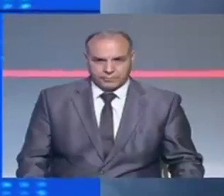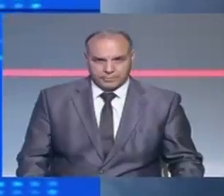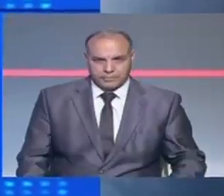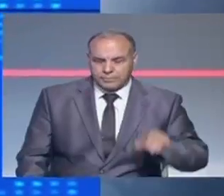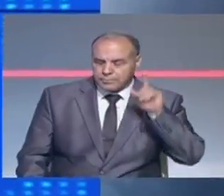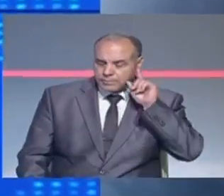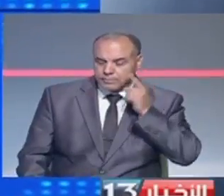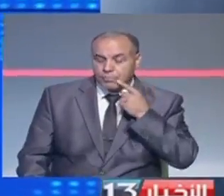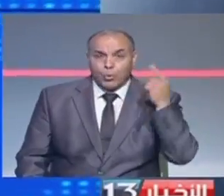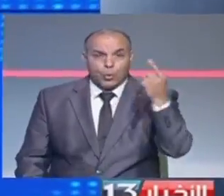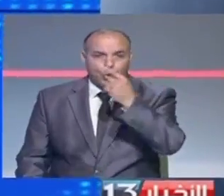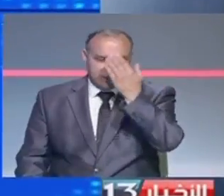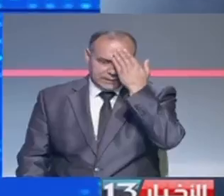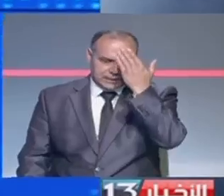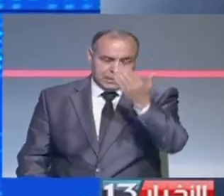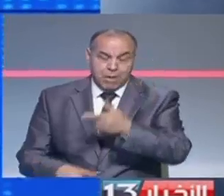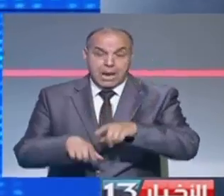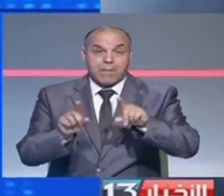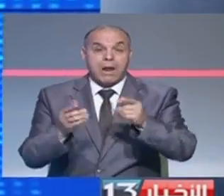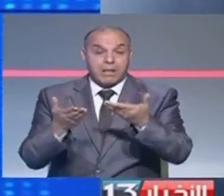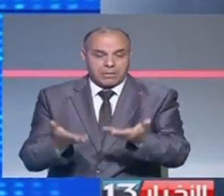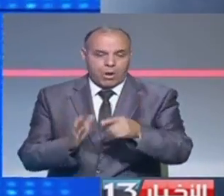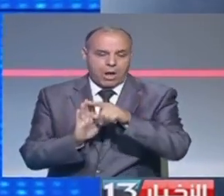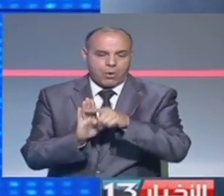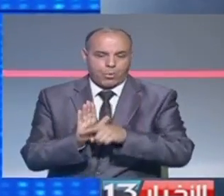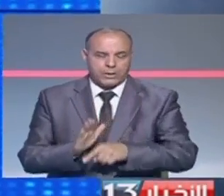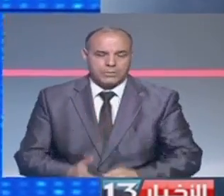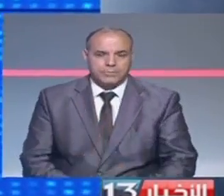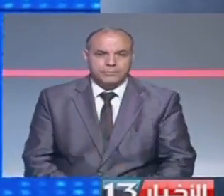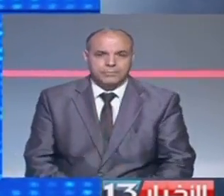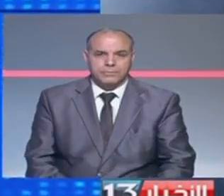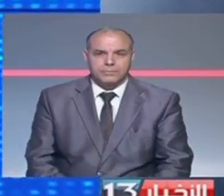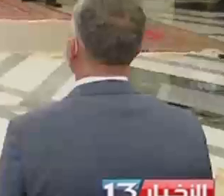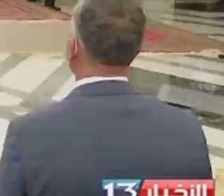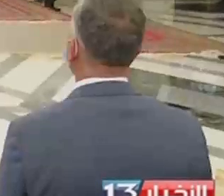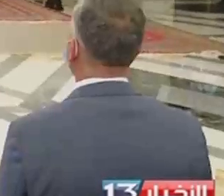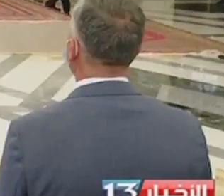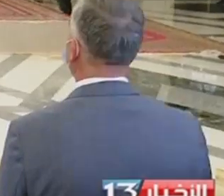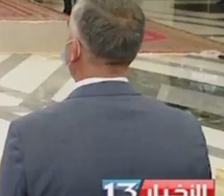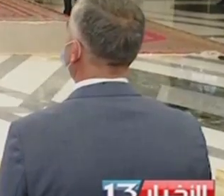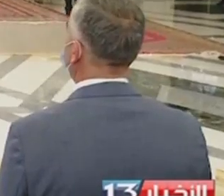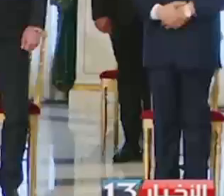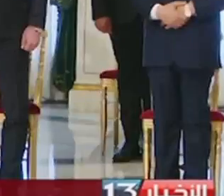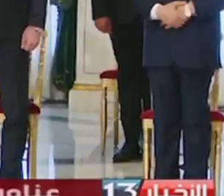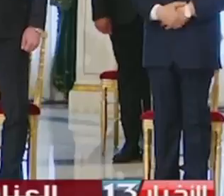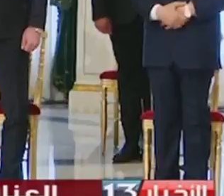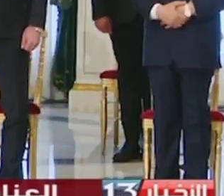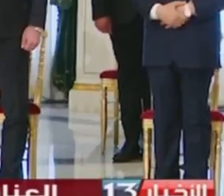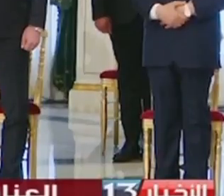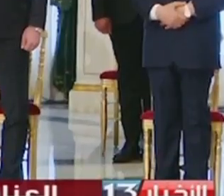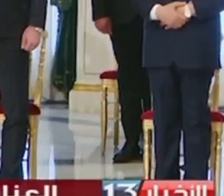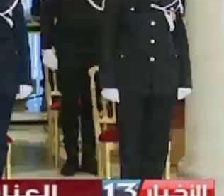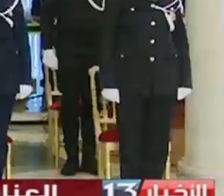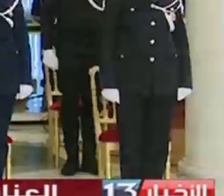نشره الظهر من القناه الوطنيه الاولى ونستهلها بالعناوين تونس تحيي الذكرى الرابعه والستين